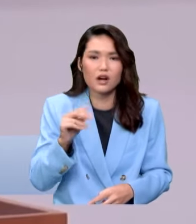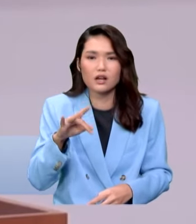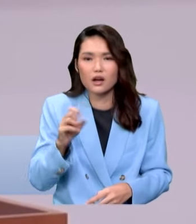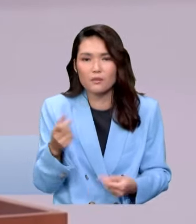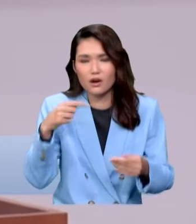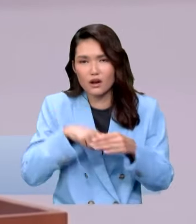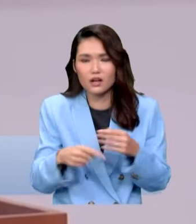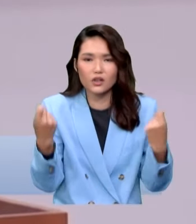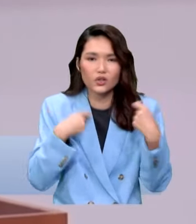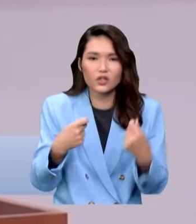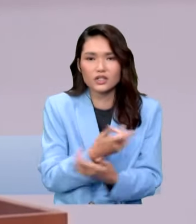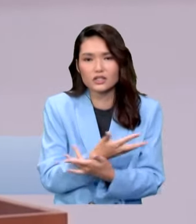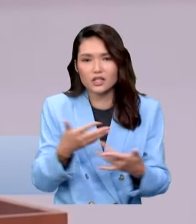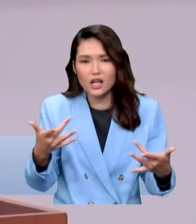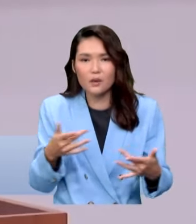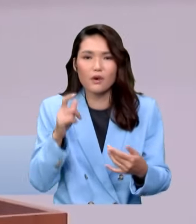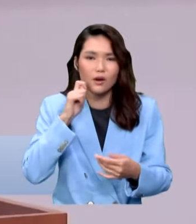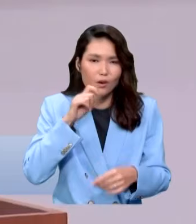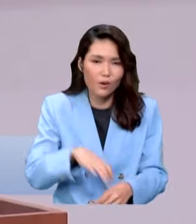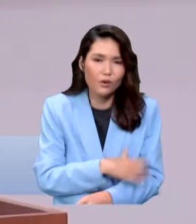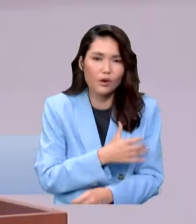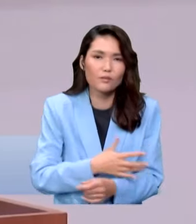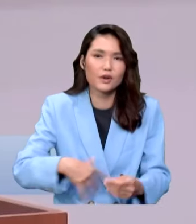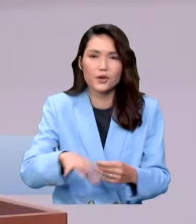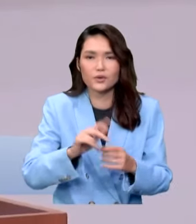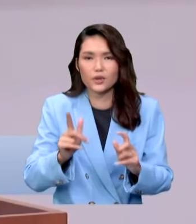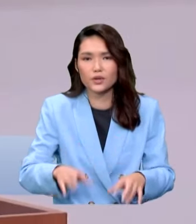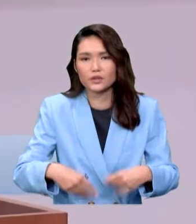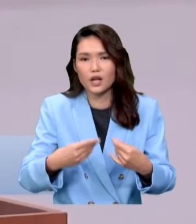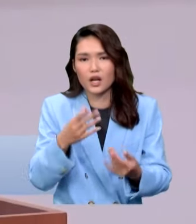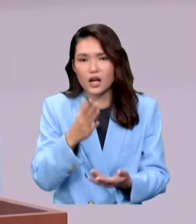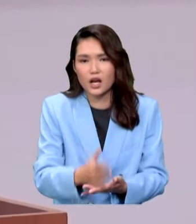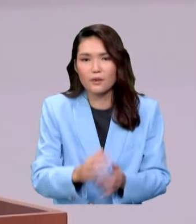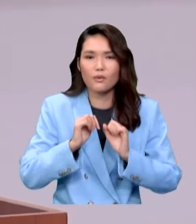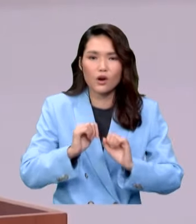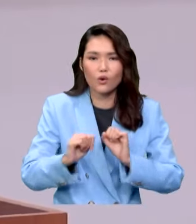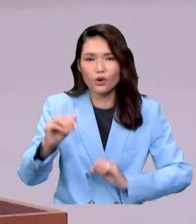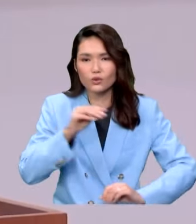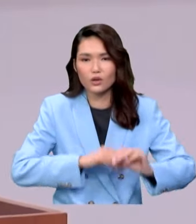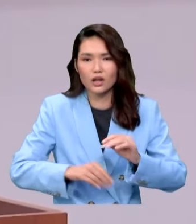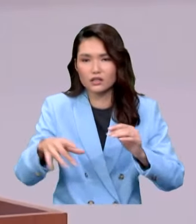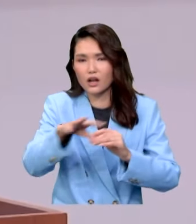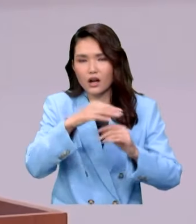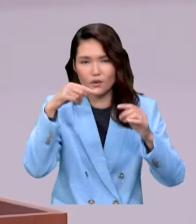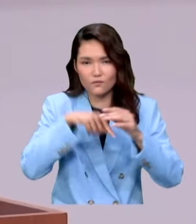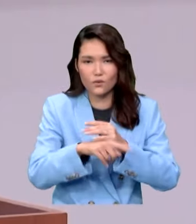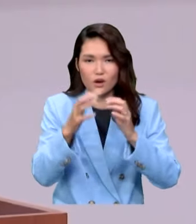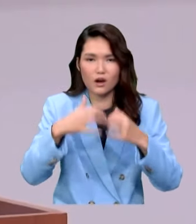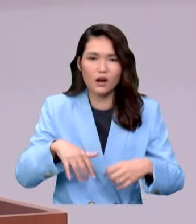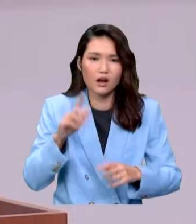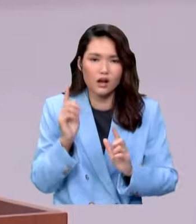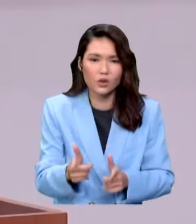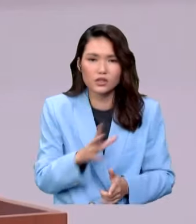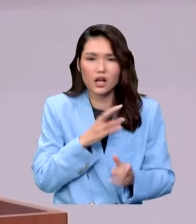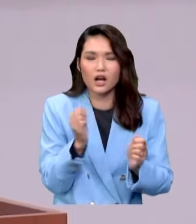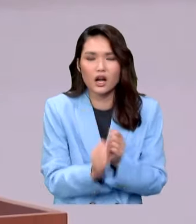от термобелья, заканчивая одеждой, обувью, всеми средствами, значит, защиты. На каждые